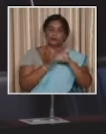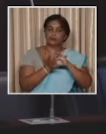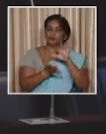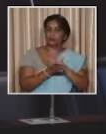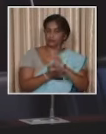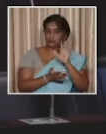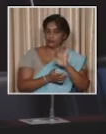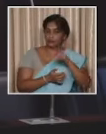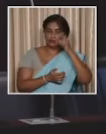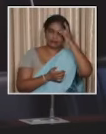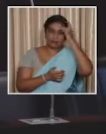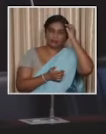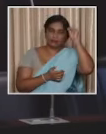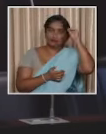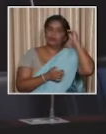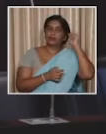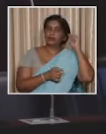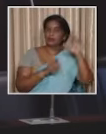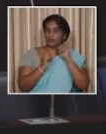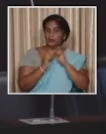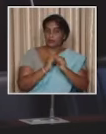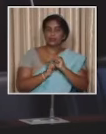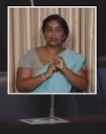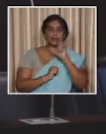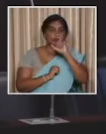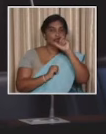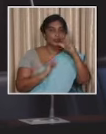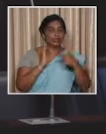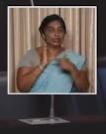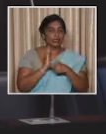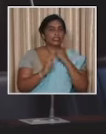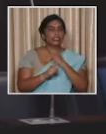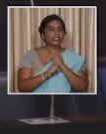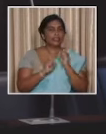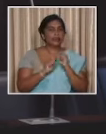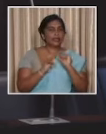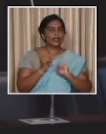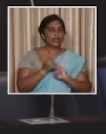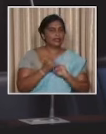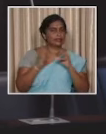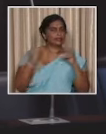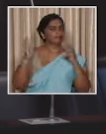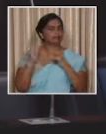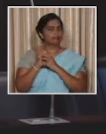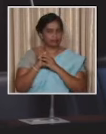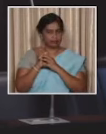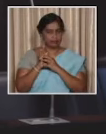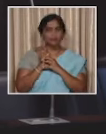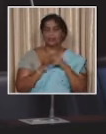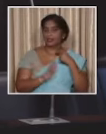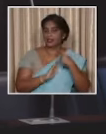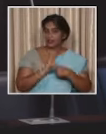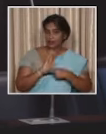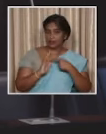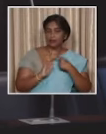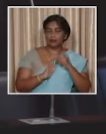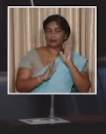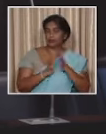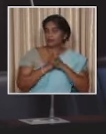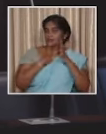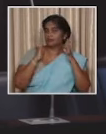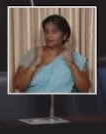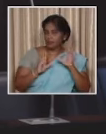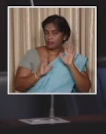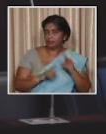tiyenawa me bas ratawalata CCTV saha GPS paddhatiyak hai karala me rate itama bahula